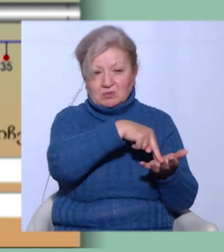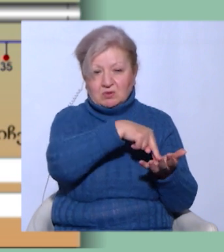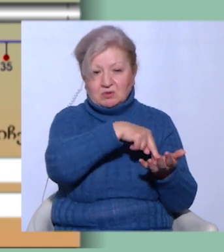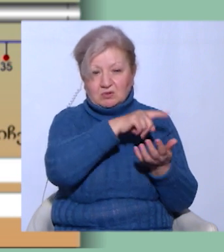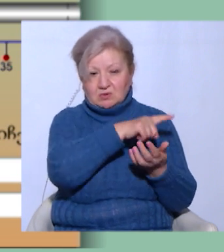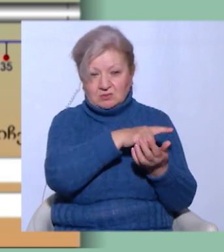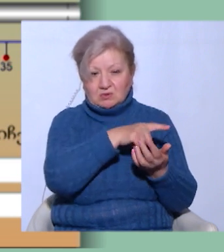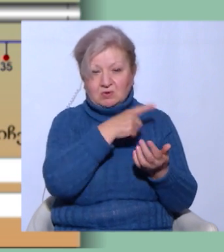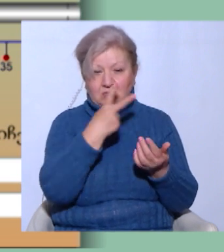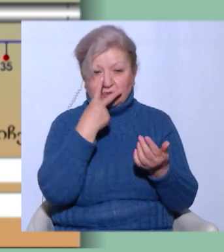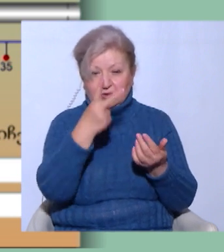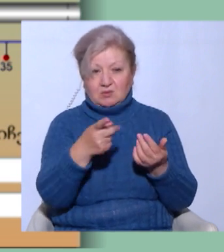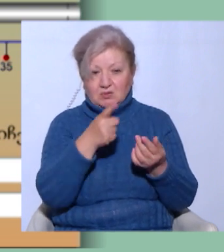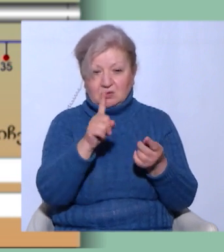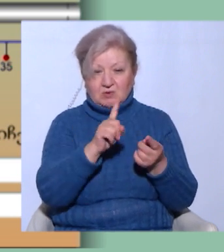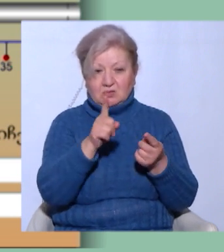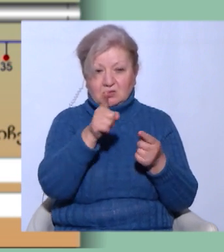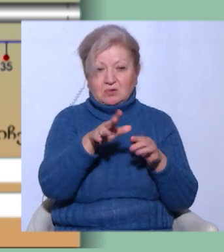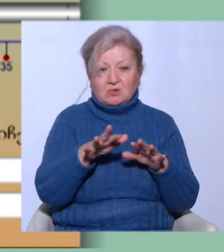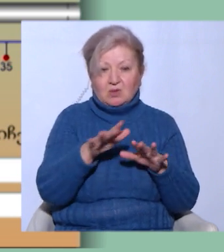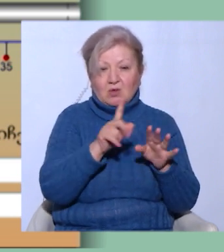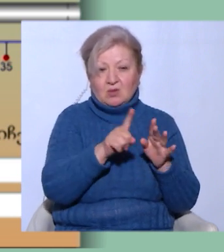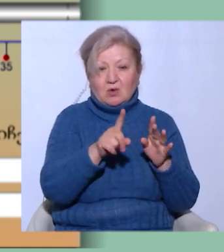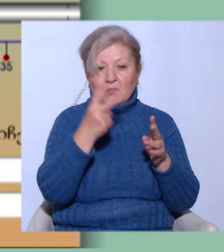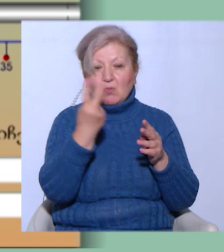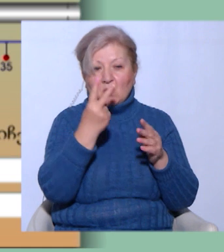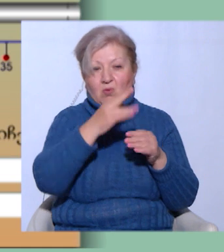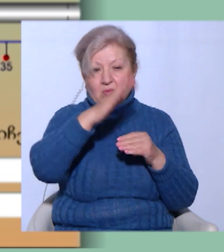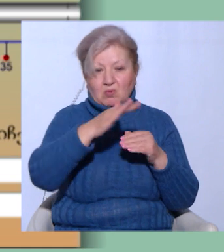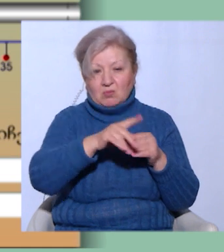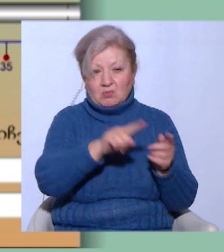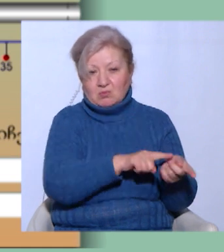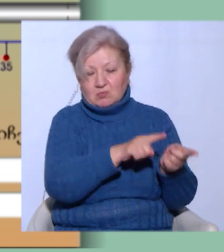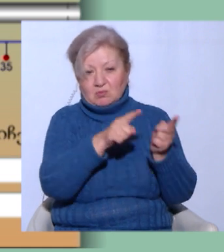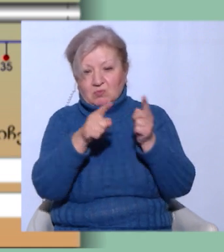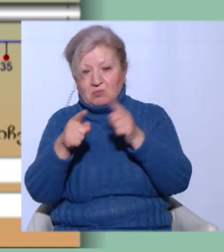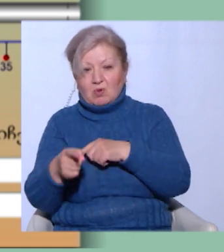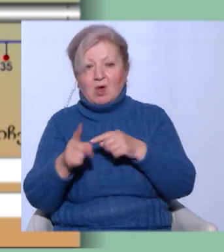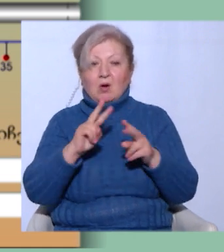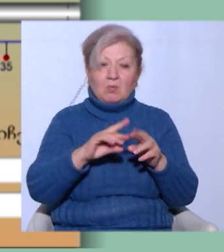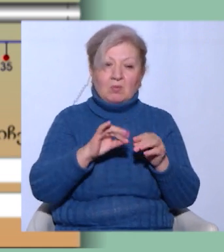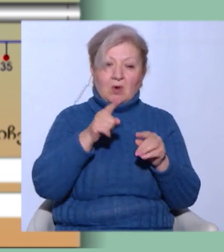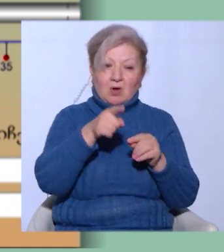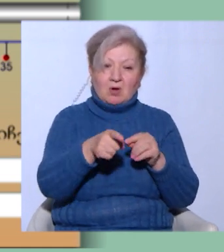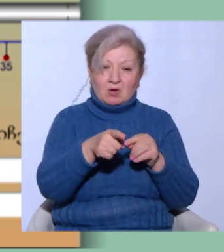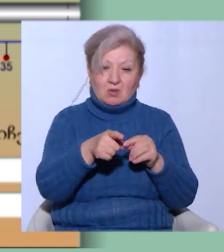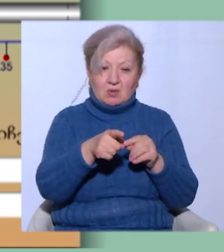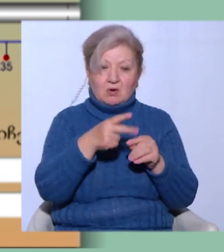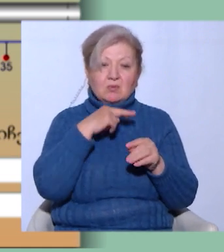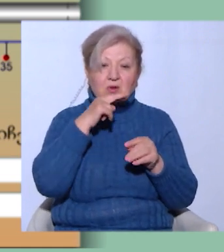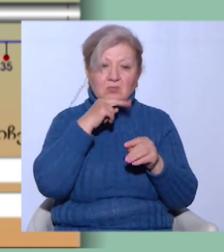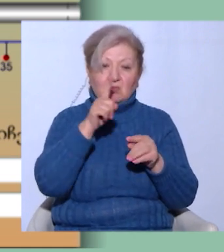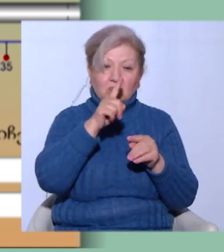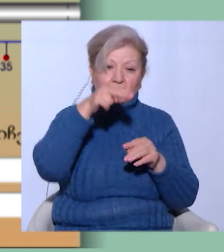დამკვირვებელი, რომელიც დედამიწაზე ხედავს დგას, მან დაინახა, რომ მისგან გადაადგილდა მეორე პლატფორმის მეორე მხარეს სხეული,